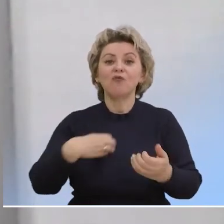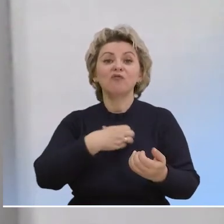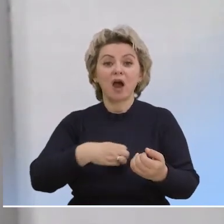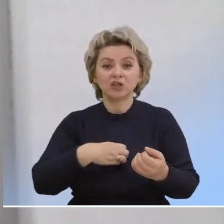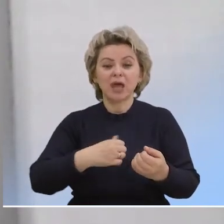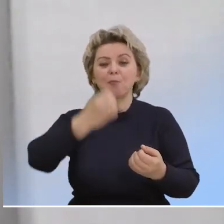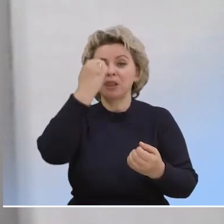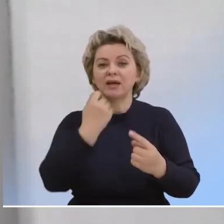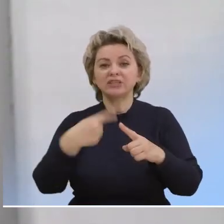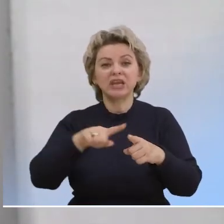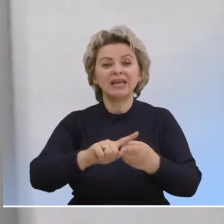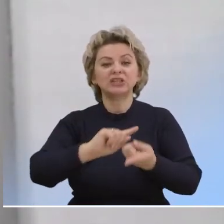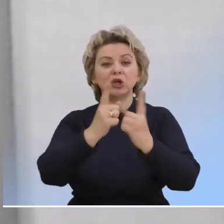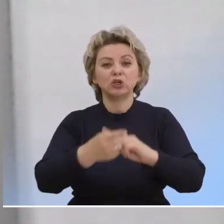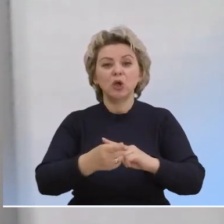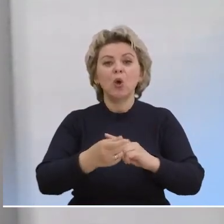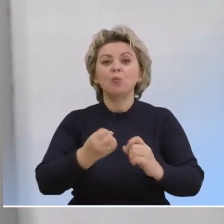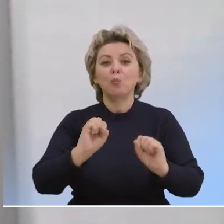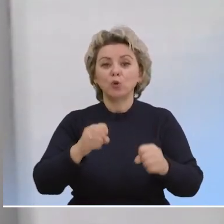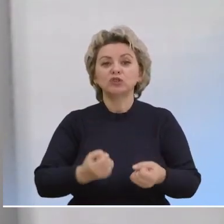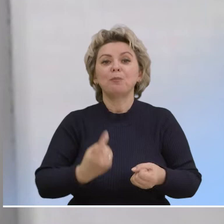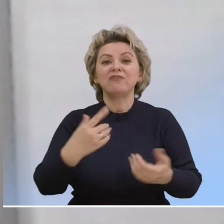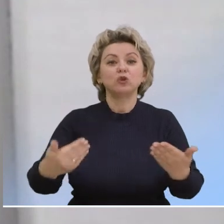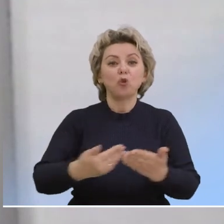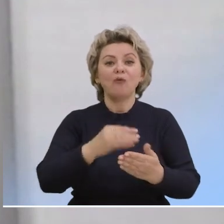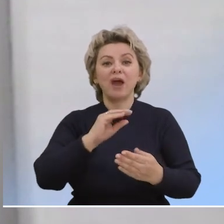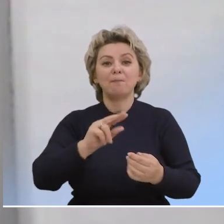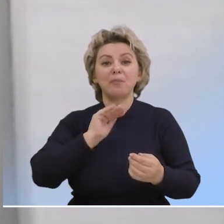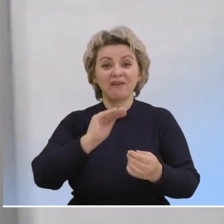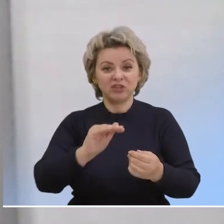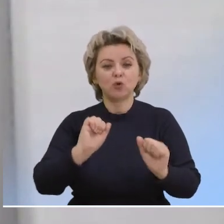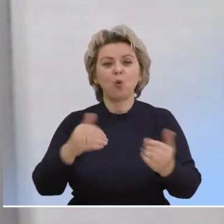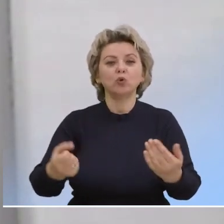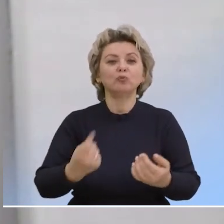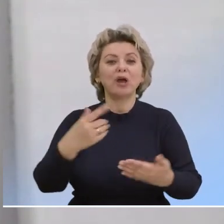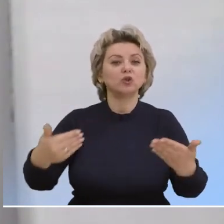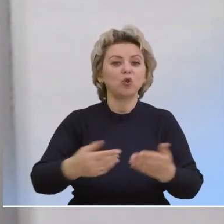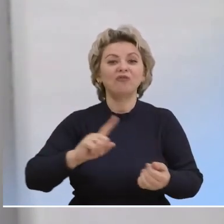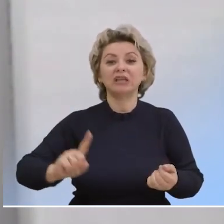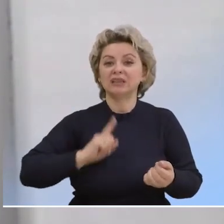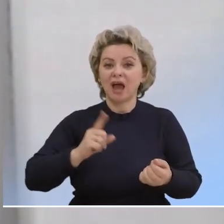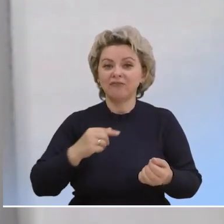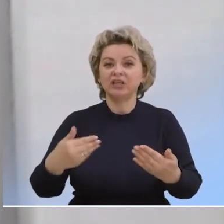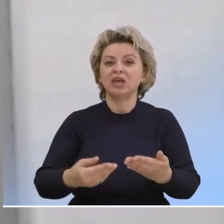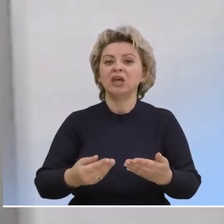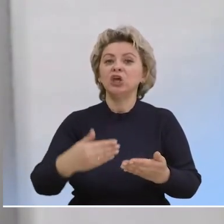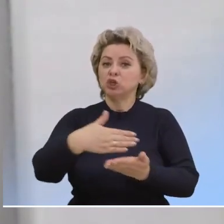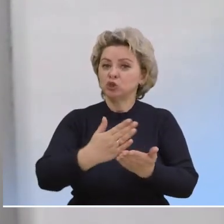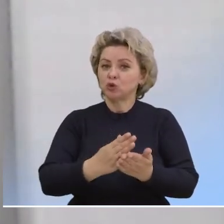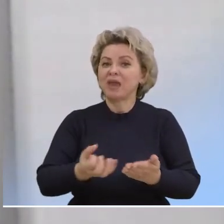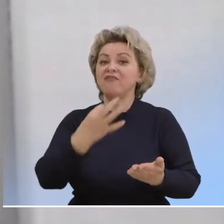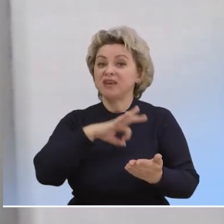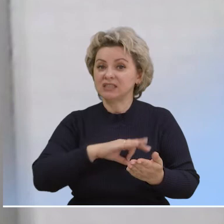очень важно, благодаря этой трансформации у нас могут появиться новые профессии, могут появиться новые навыки, новые эффективные